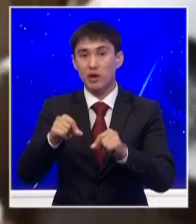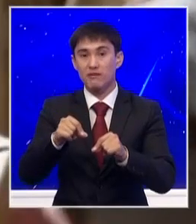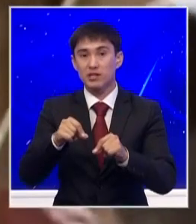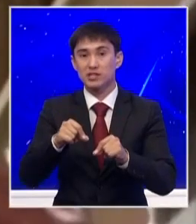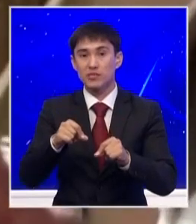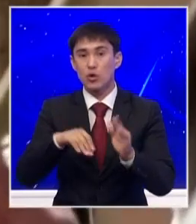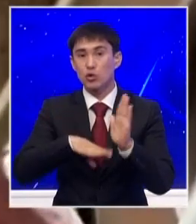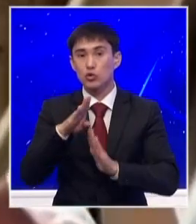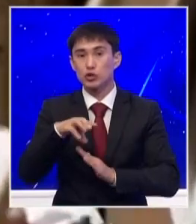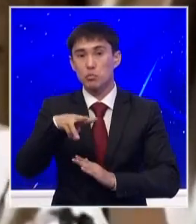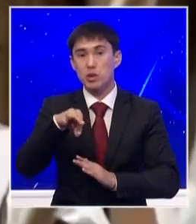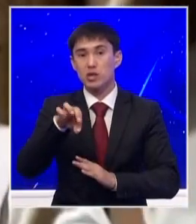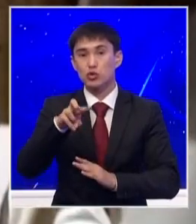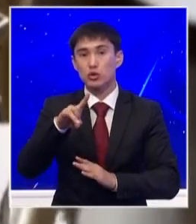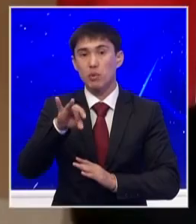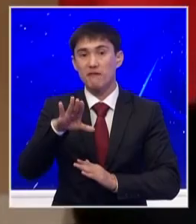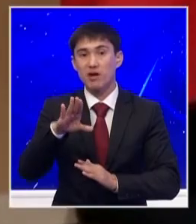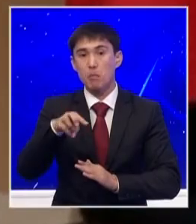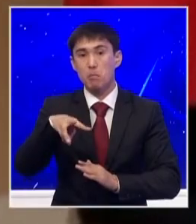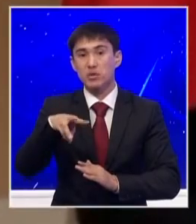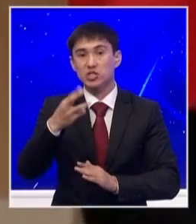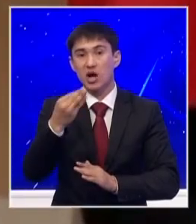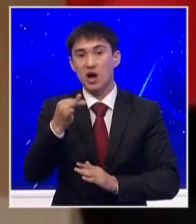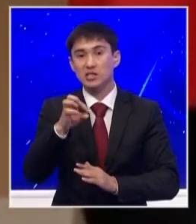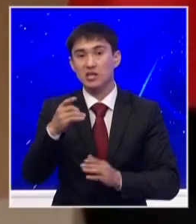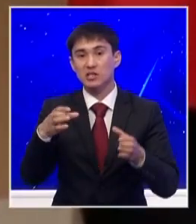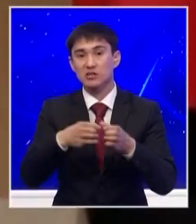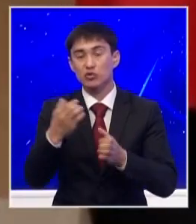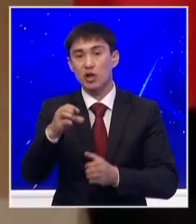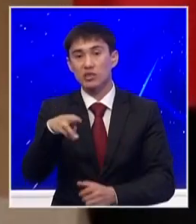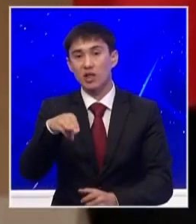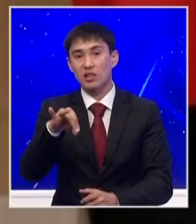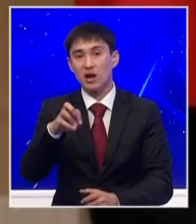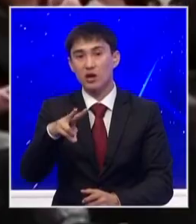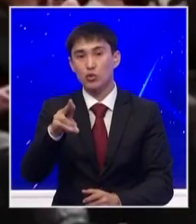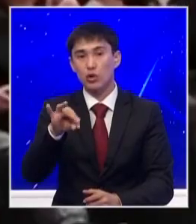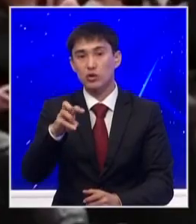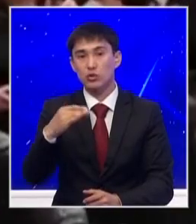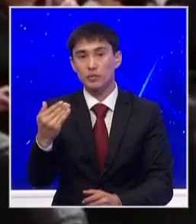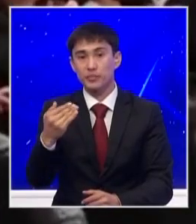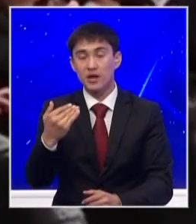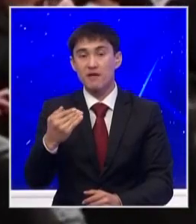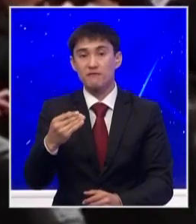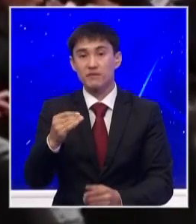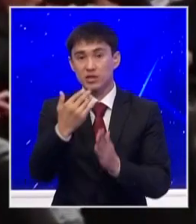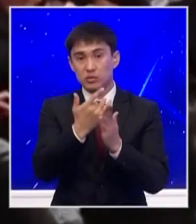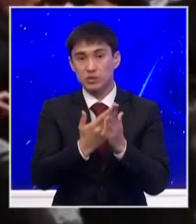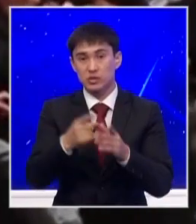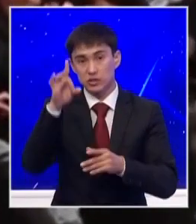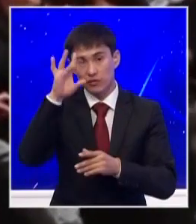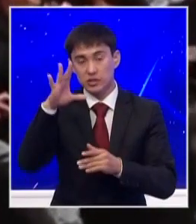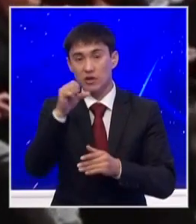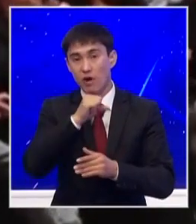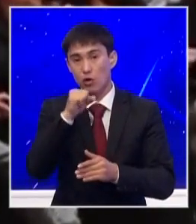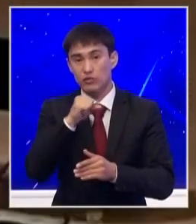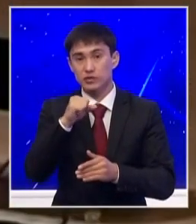тенор Европы» Медет Чатабаев и магистрант Шанхайской консерватории Талгар Талкынулы. В репертуаре известных